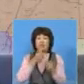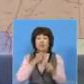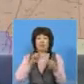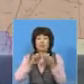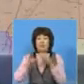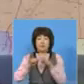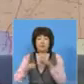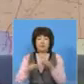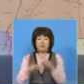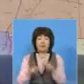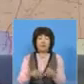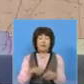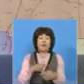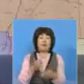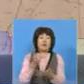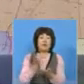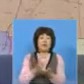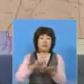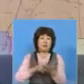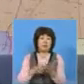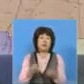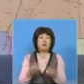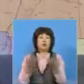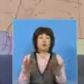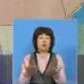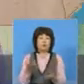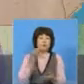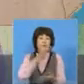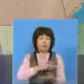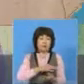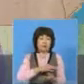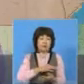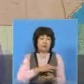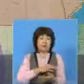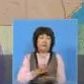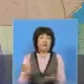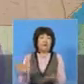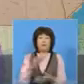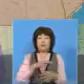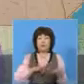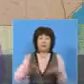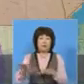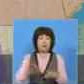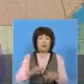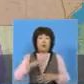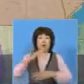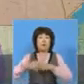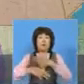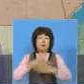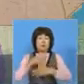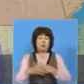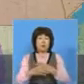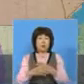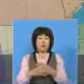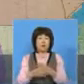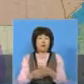акцент, насколько сегодня эти проекты нам эффективны. Все проекты именно в области обработки.